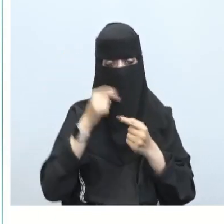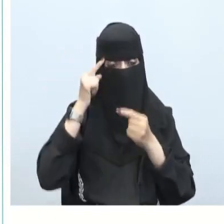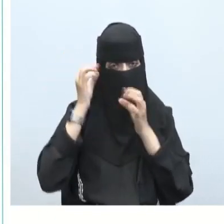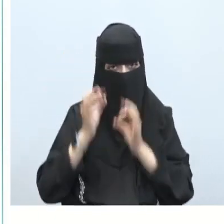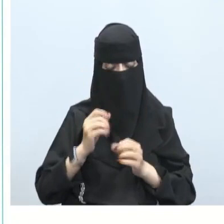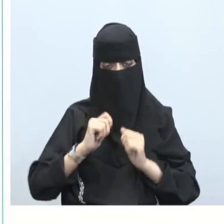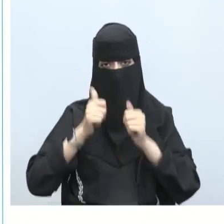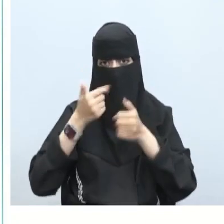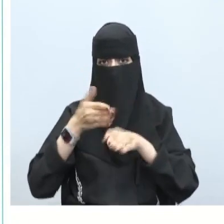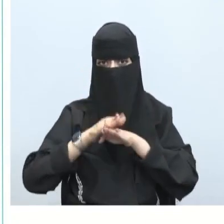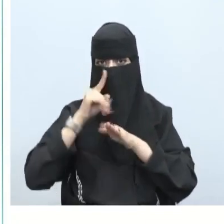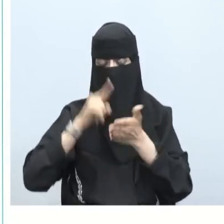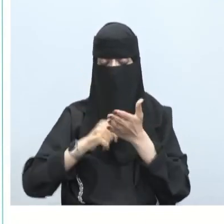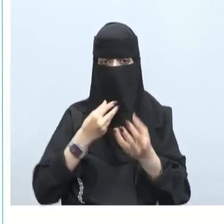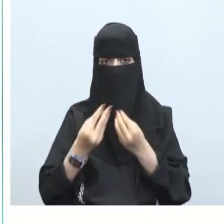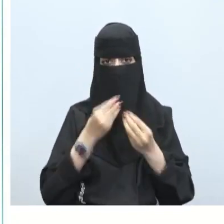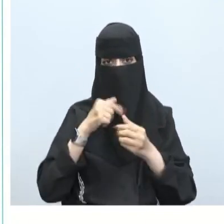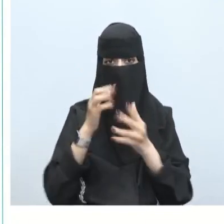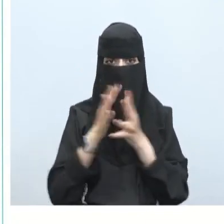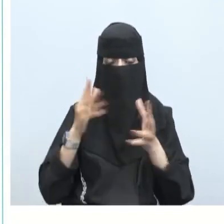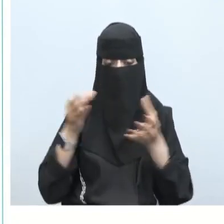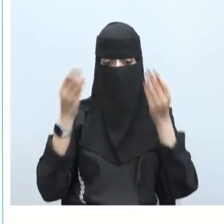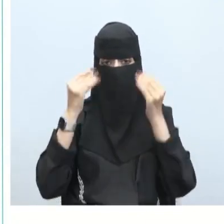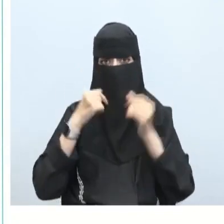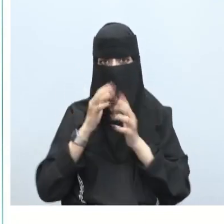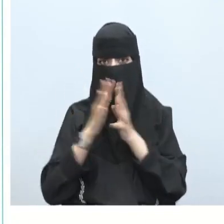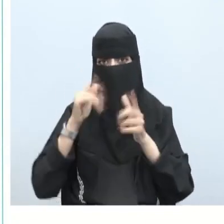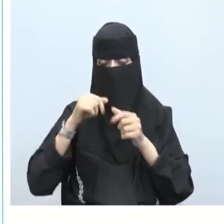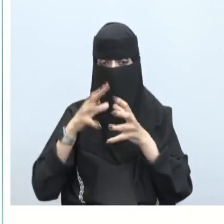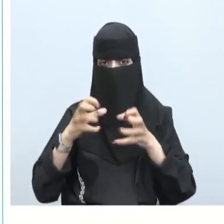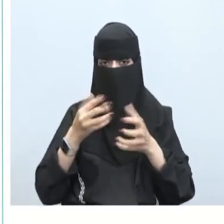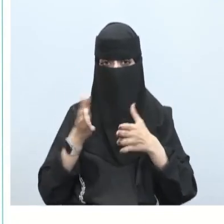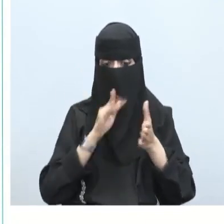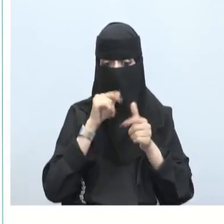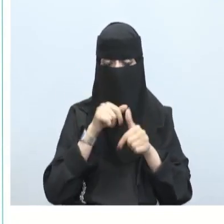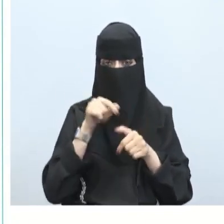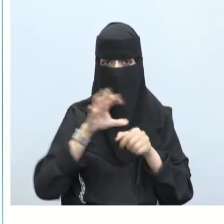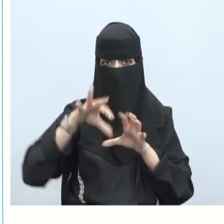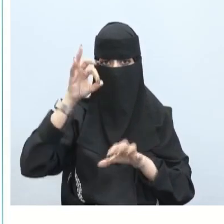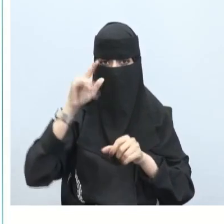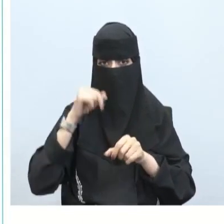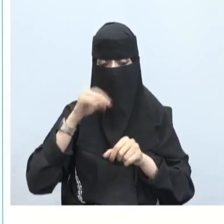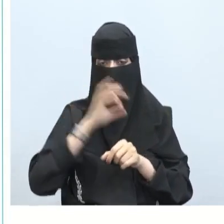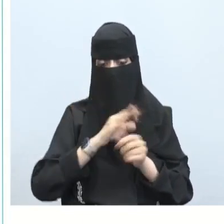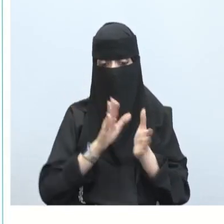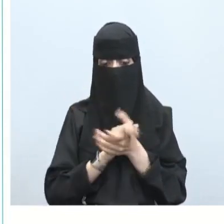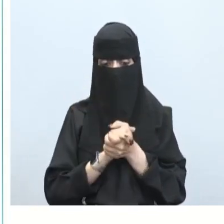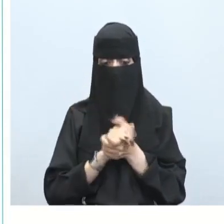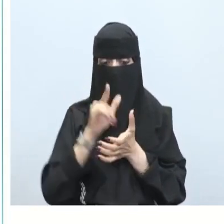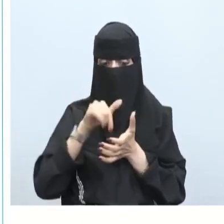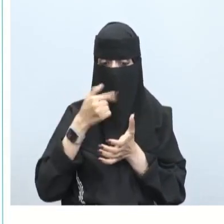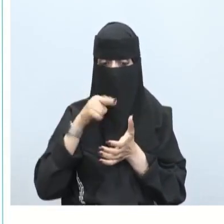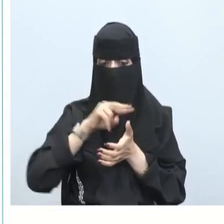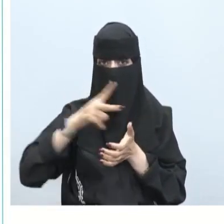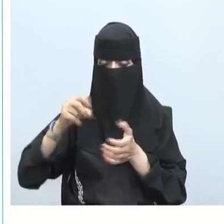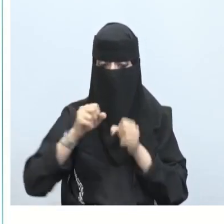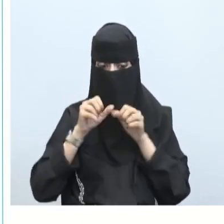قادر على ان يتعامل مع كميه من البيانات الهائله وتحليلها و استخراج المفيد منها كذلك ذكرنا